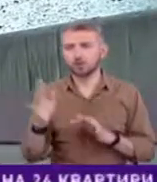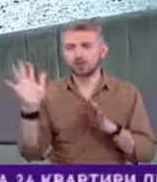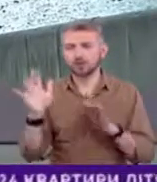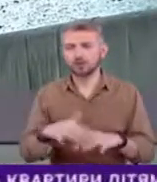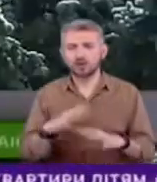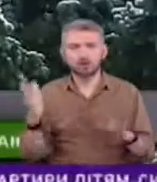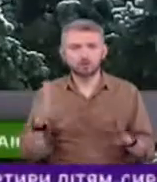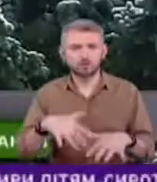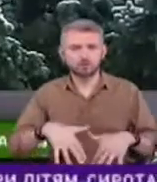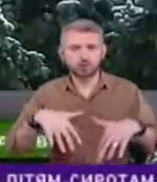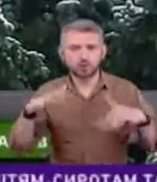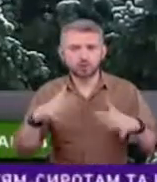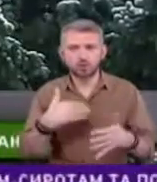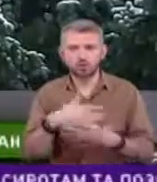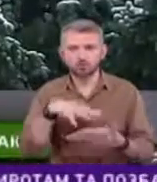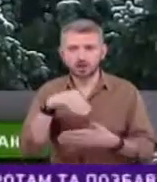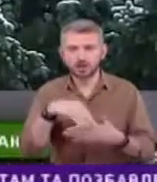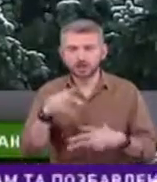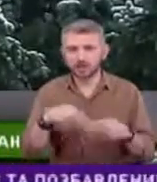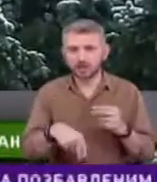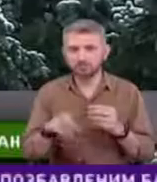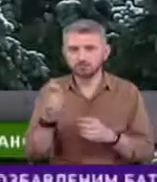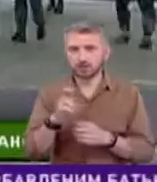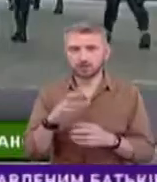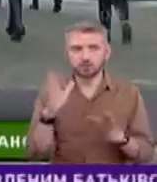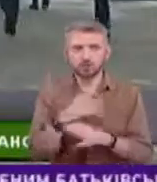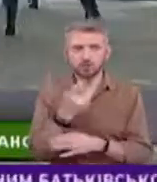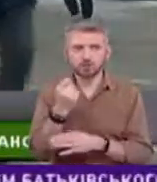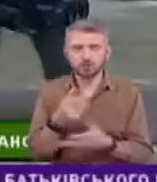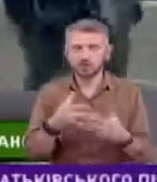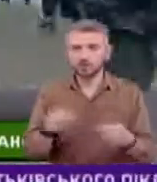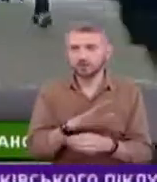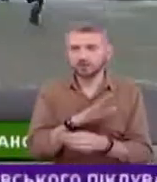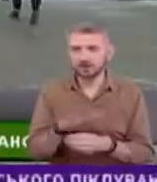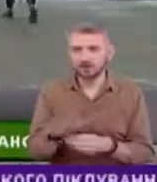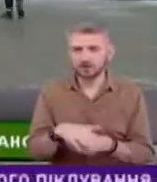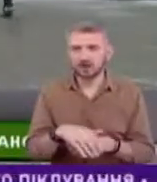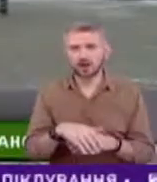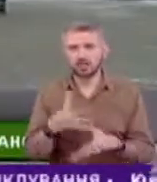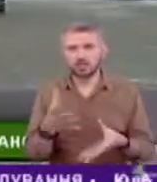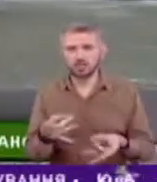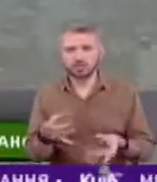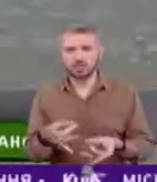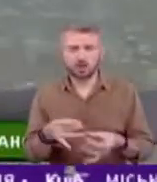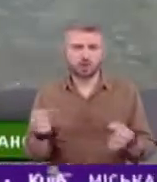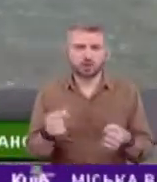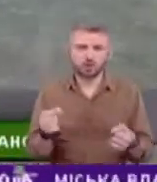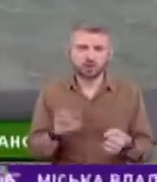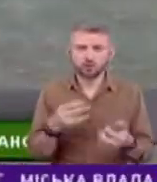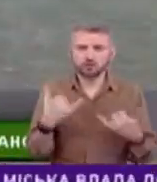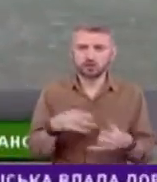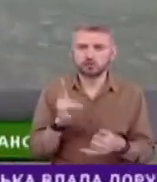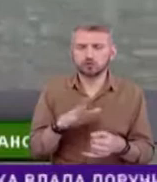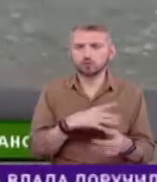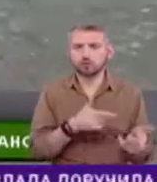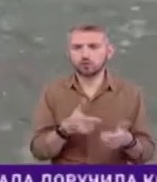повітря парує. Хоч на календарі кінець березня, погода трохи не весняна. Сльоти і холоднеча декого здивувала, а хтось був